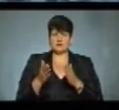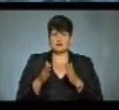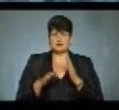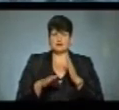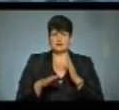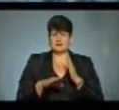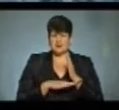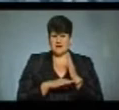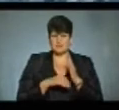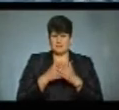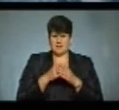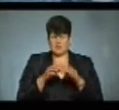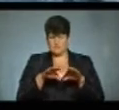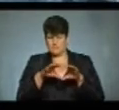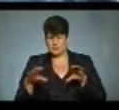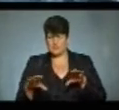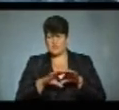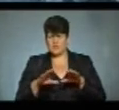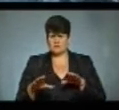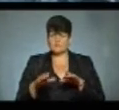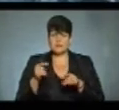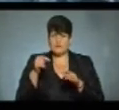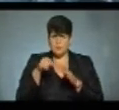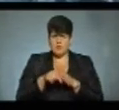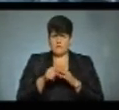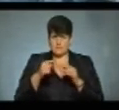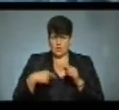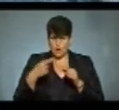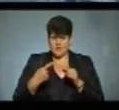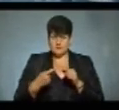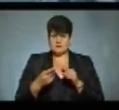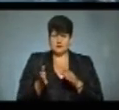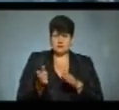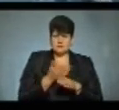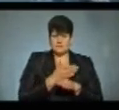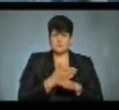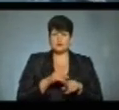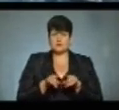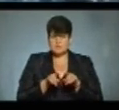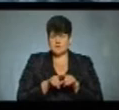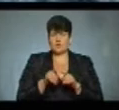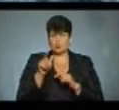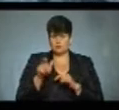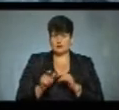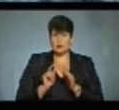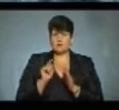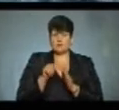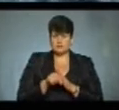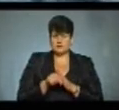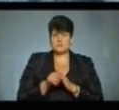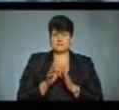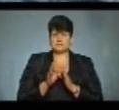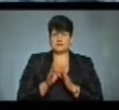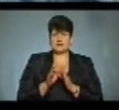валка дерев була там після того, щоб він не попав під колеса, просто воно його з рейк збиває. Так само, як людина попадає під локомотив, просто